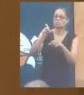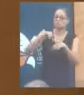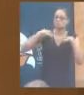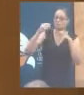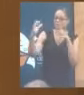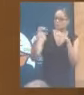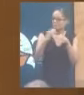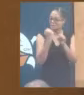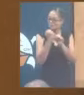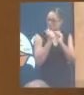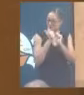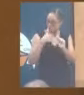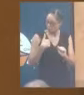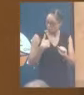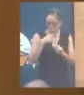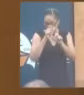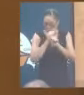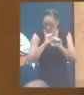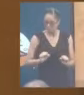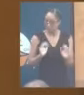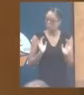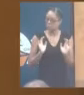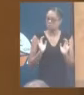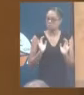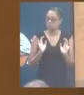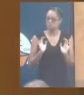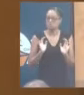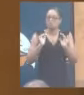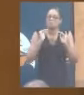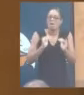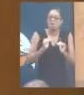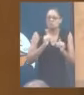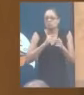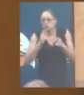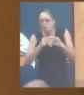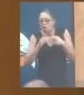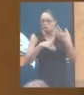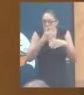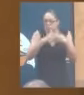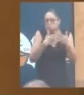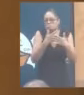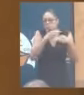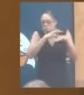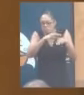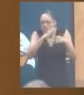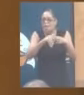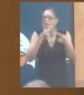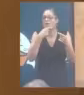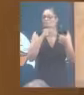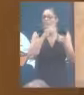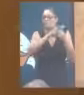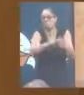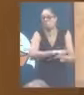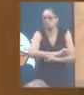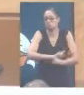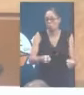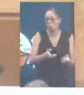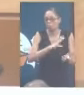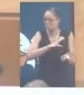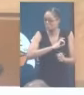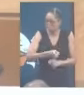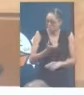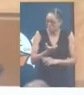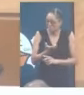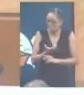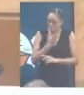moi. J'ai toujours respecté. Même s'il y a peut-être un petit truc, on les accompagne, mais on ne les détruit pas. On n'essaie pas de détruire, parce que